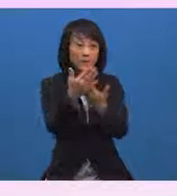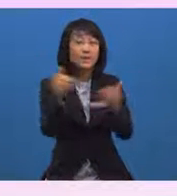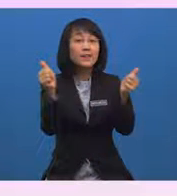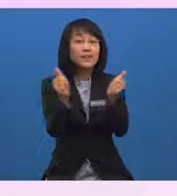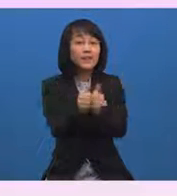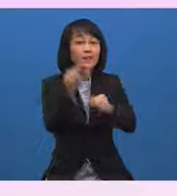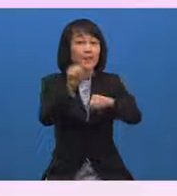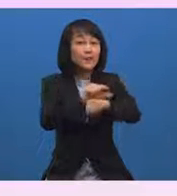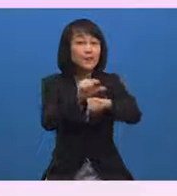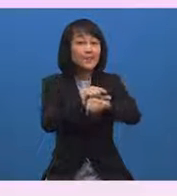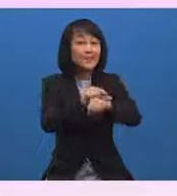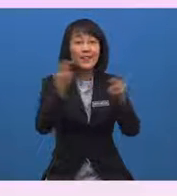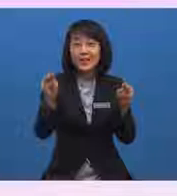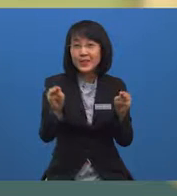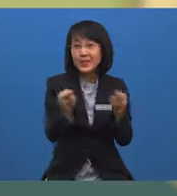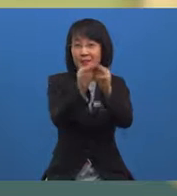magnet.